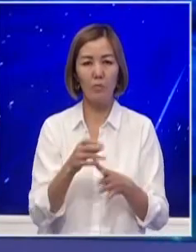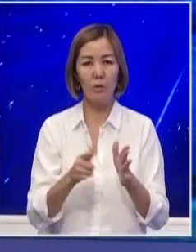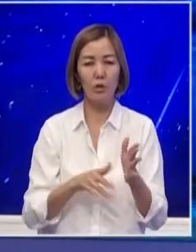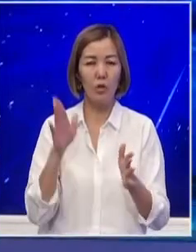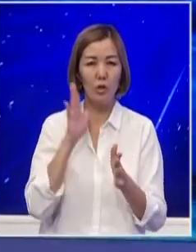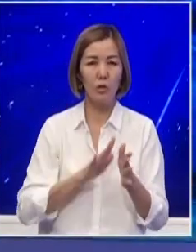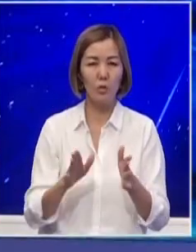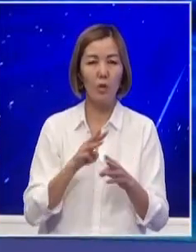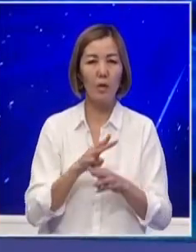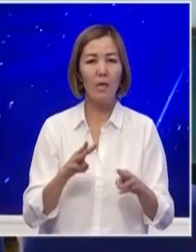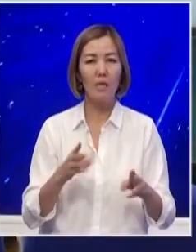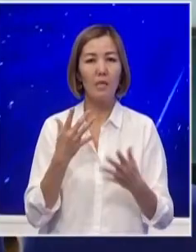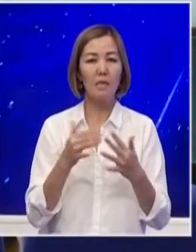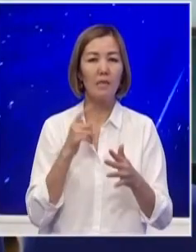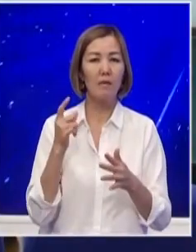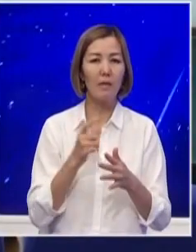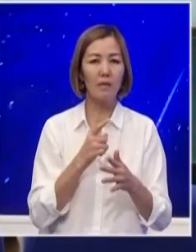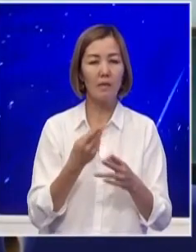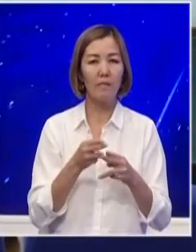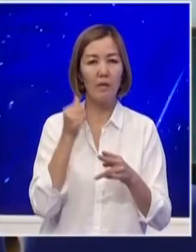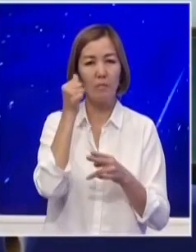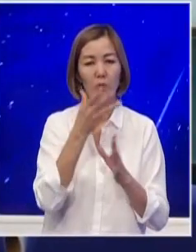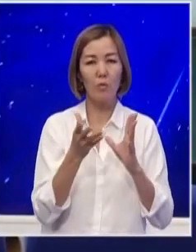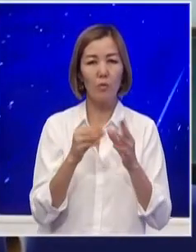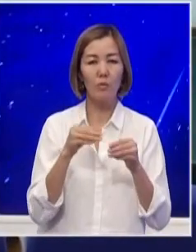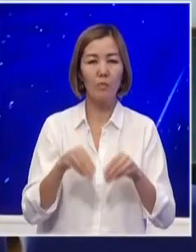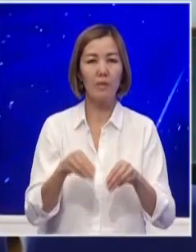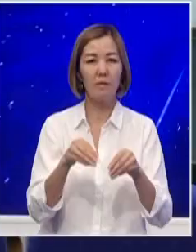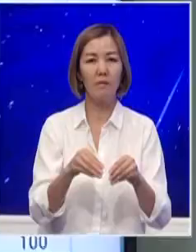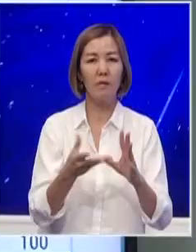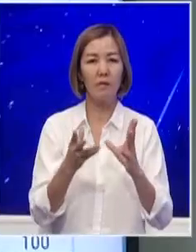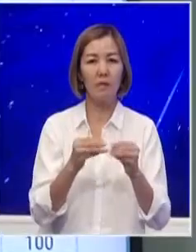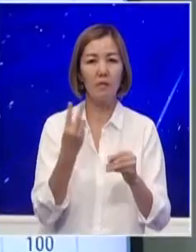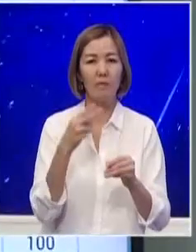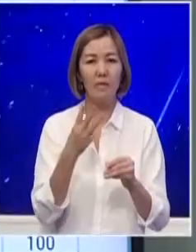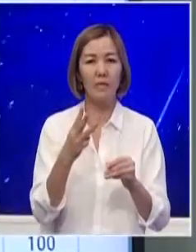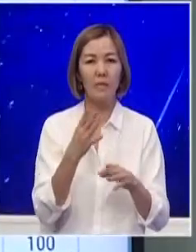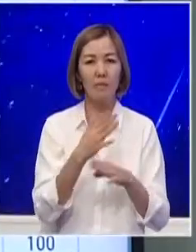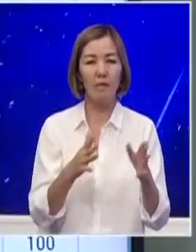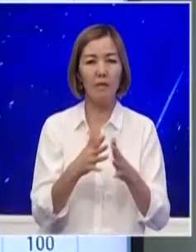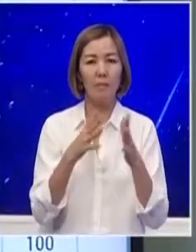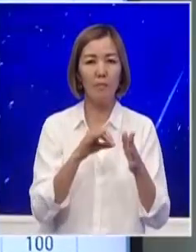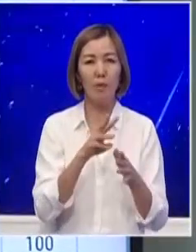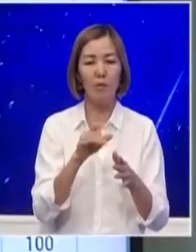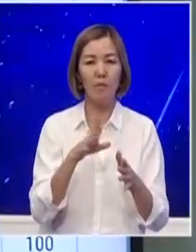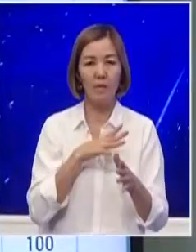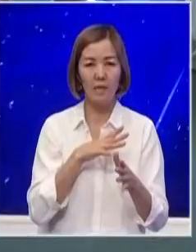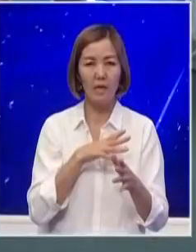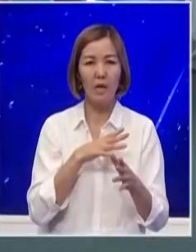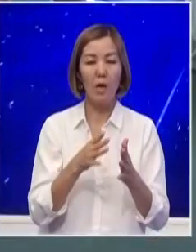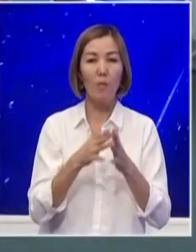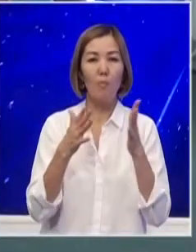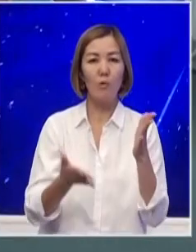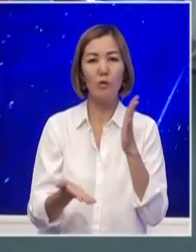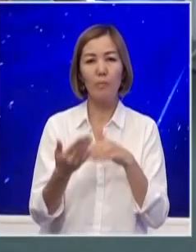ЖТСУ. Как отметил министр сельского хозяйства, в текущем году общая посевная площадь составила почти 23,5 миллиона гектаров, что